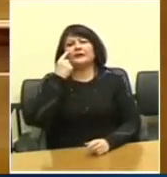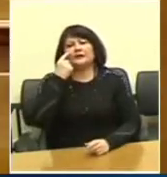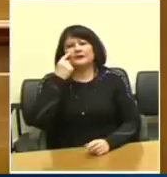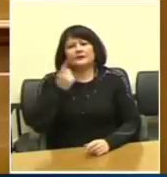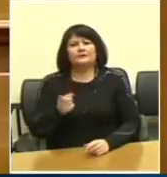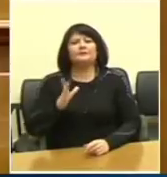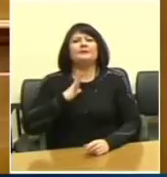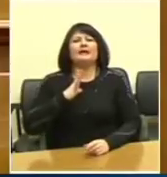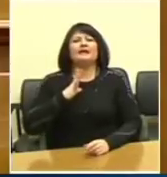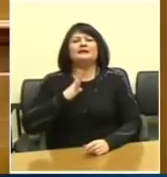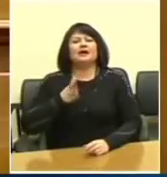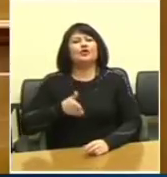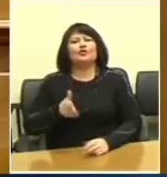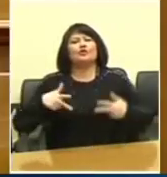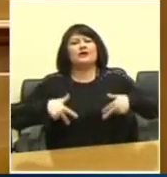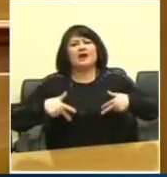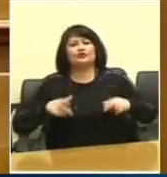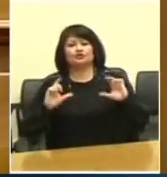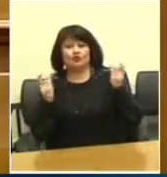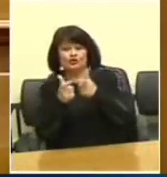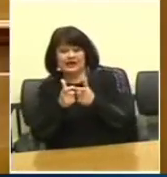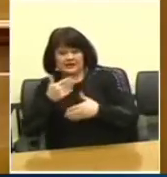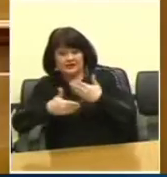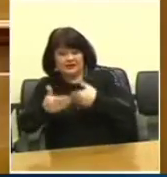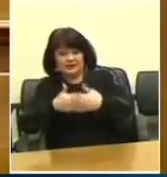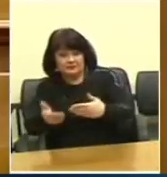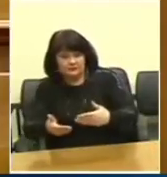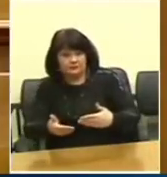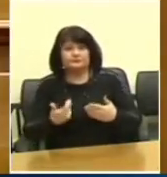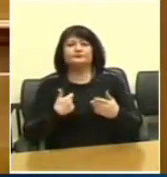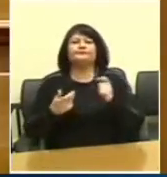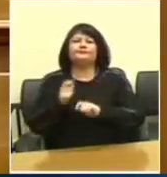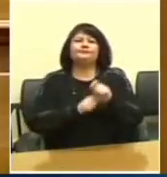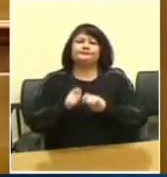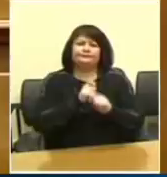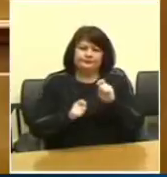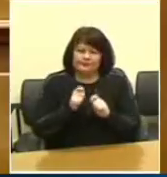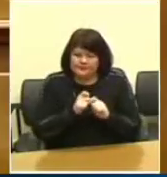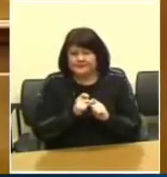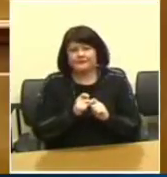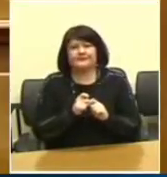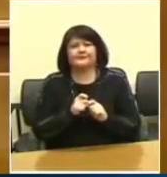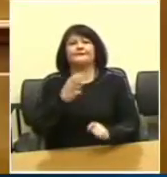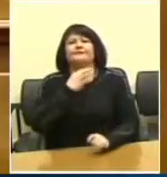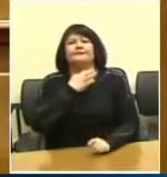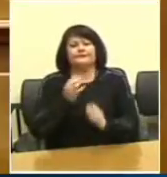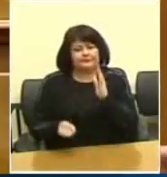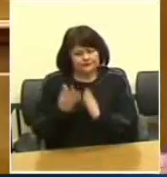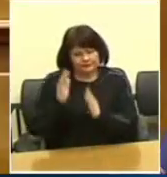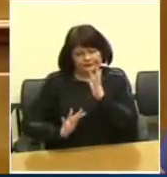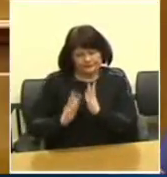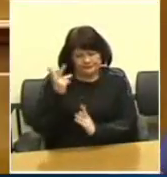κράτος και η οικογενειοκρατία και να διαμορφώσουμε το έδαφος για την αναγέννηση της πραγματικής